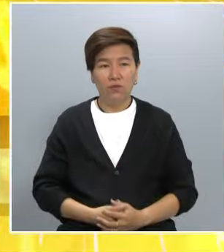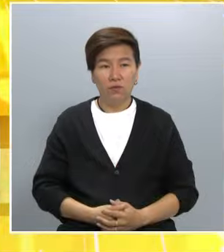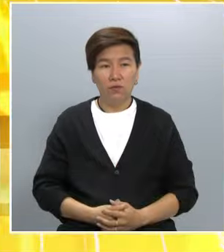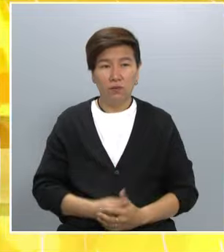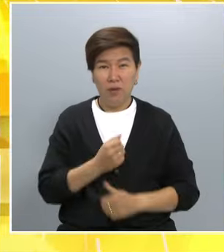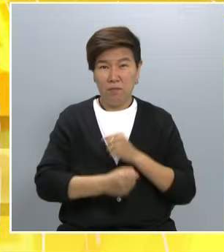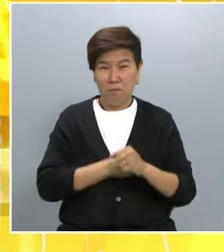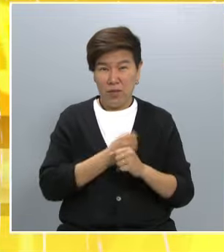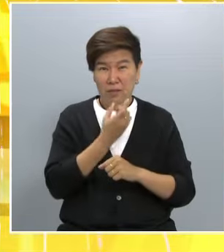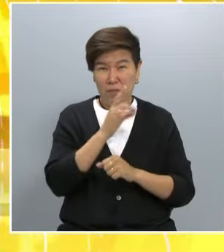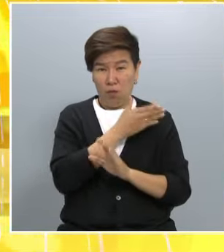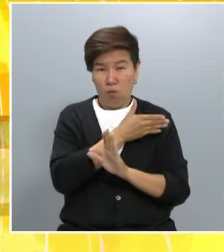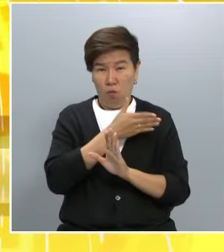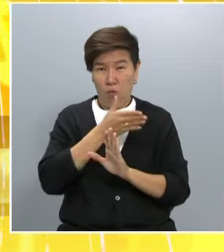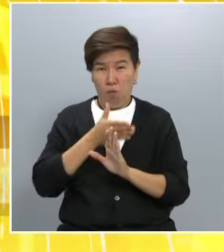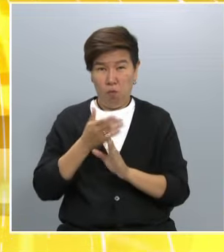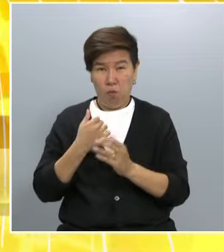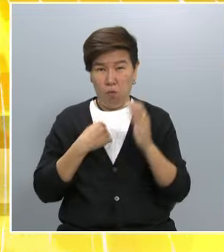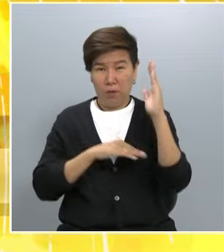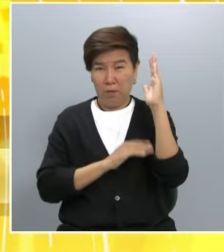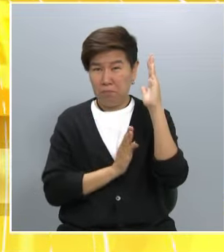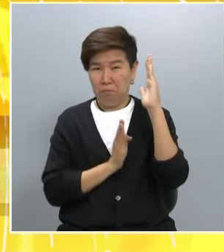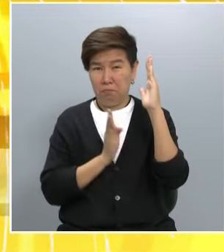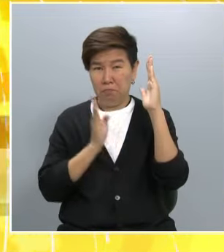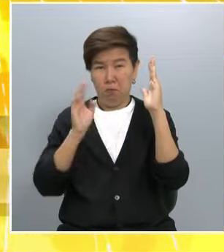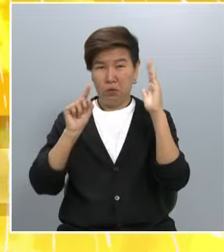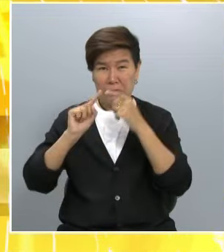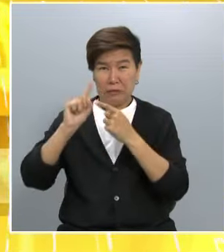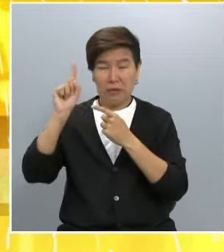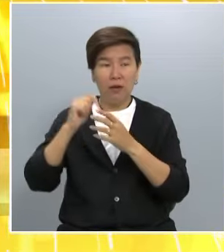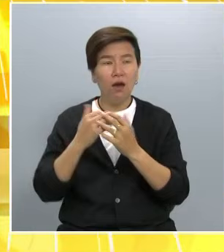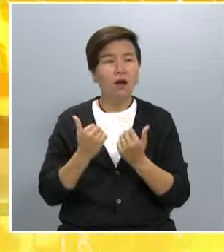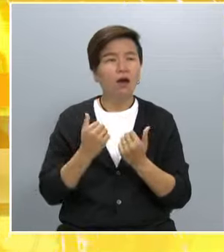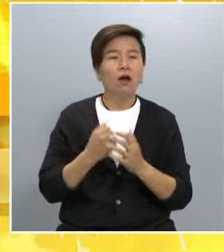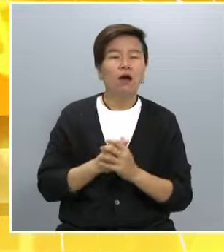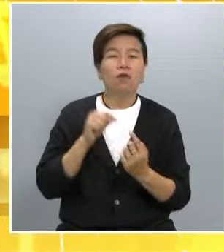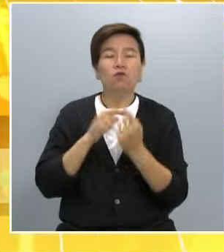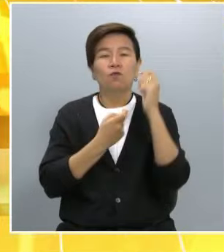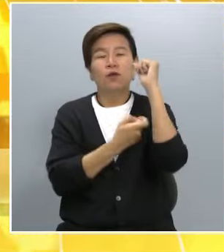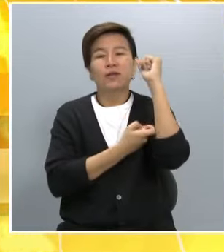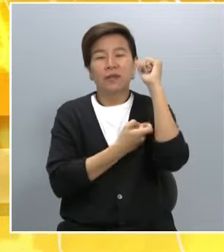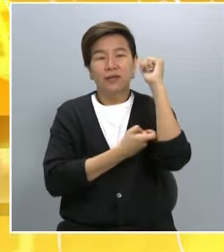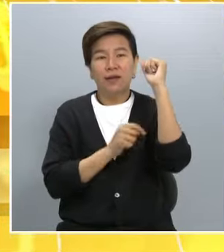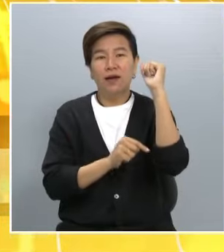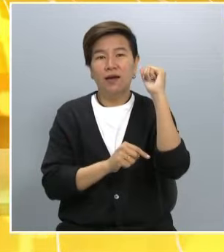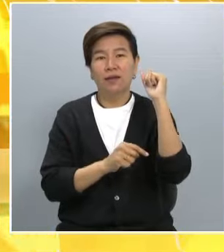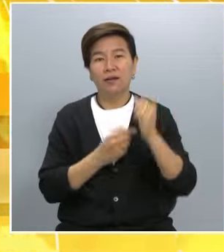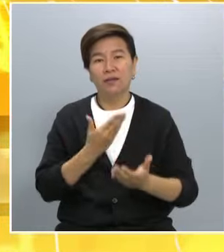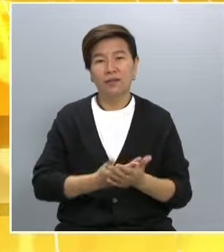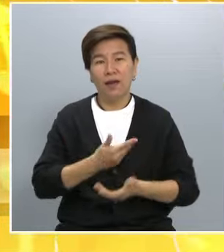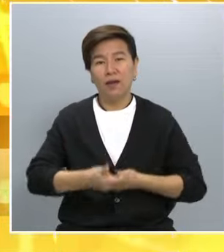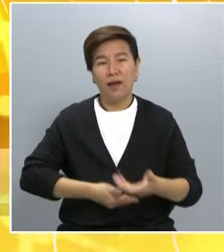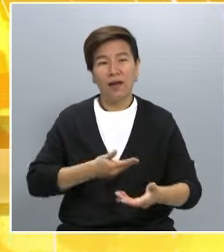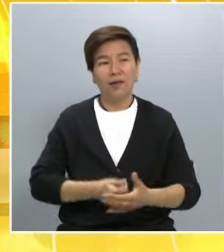17ปีใช่ค่ะขณะเดียวกันเมื่อวานนี้สำนักงานการยางแห่งประเทศไทยราคายางประจำวัน